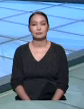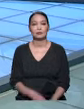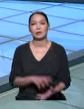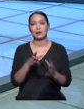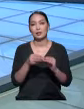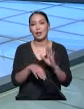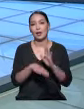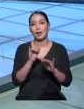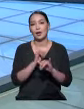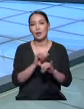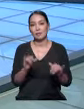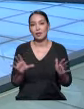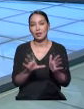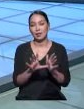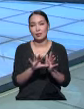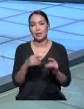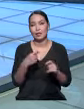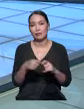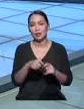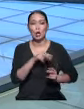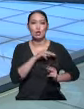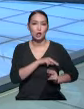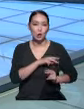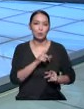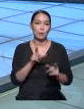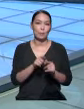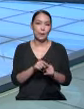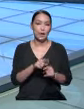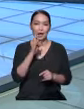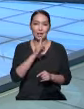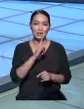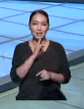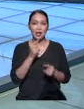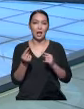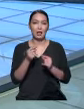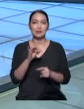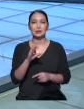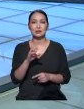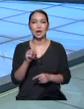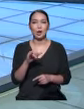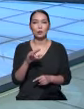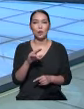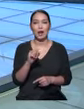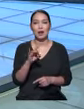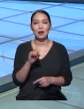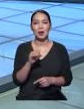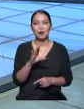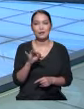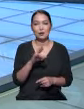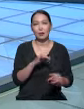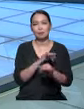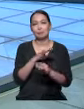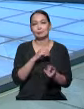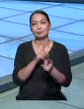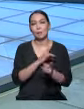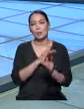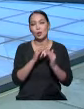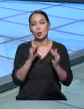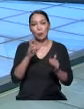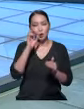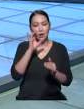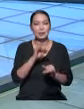Перспективы развития энергетического и инвестиционного сотрудничества между Казахстаном и Саудовской Аравией обсудили на встрече в Аккорде глава государства